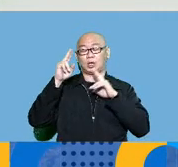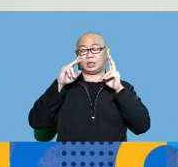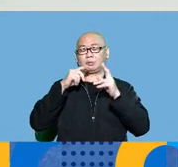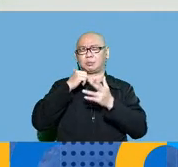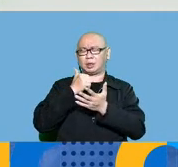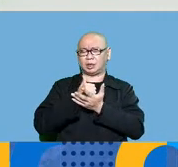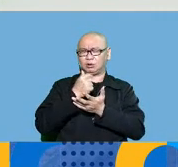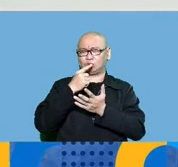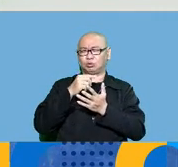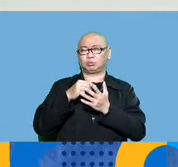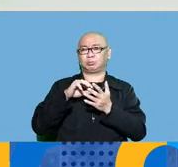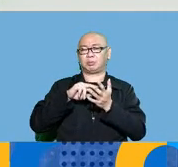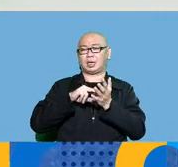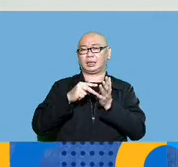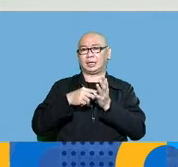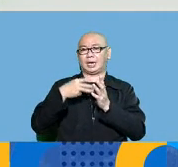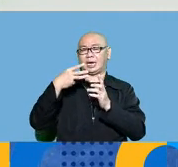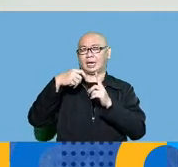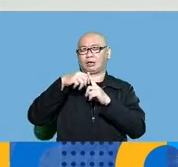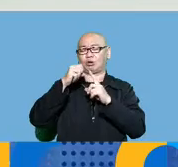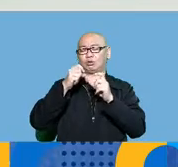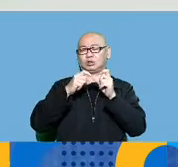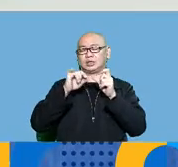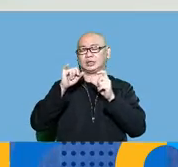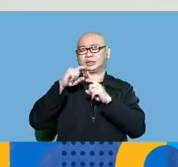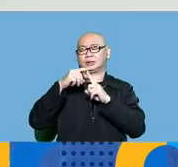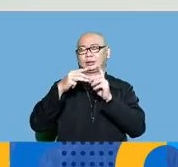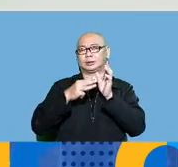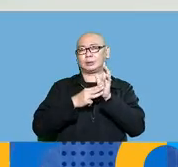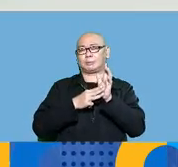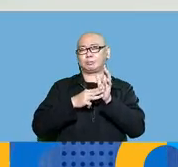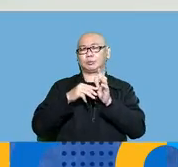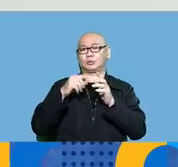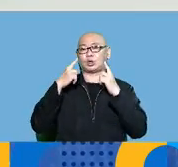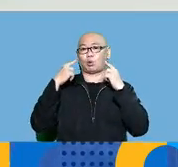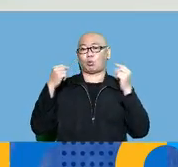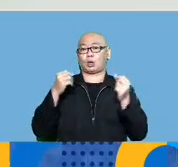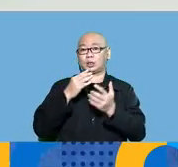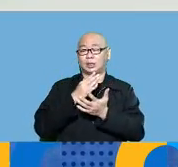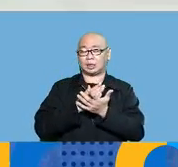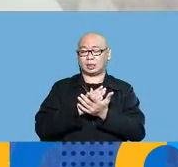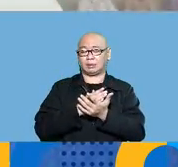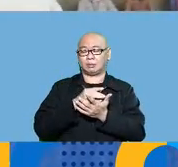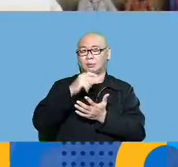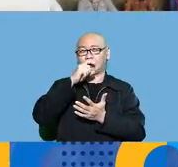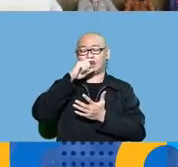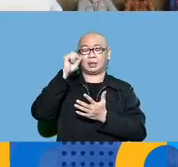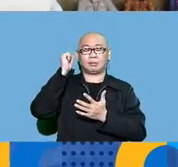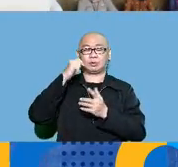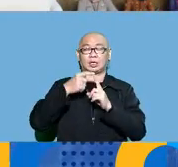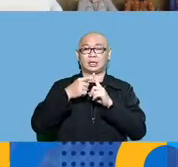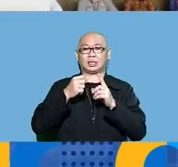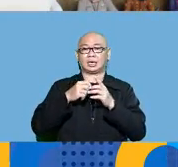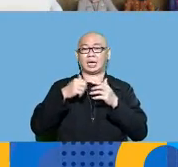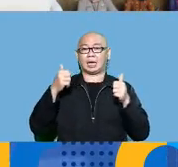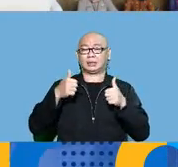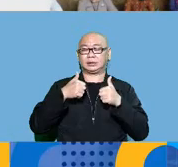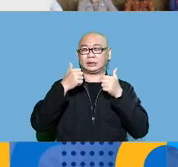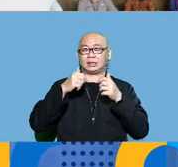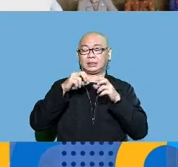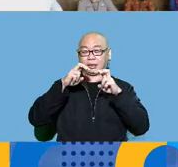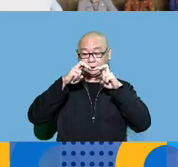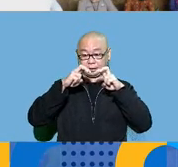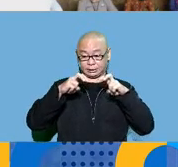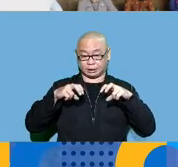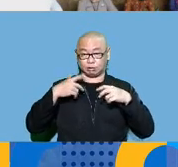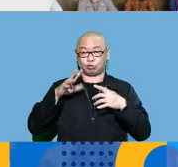sebagai kawasan ekosistem esensial di Jawa Tengah. Bapak Ibu yang terhormat, dari hasil riset yang sudah kami lakukan,